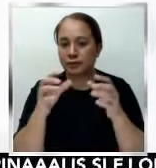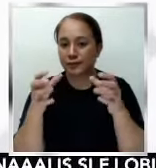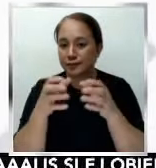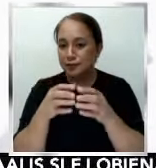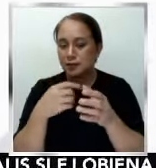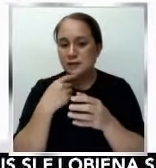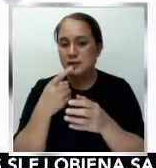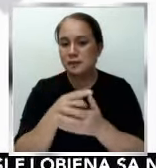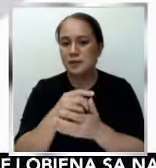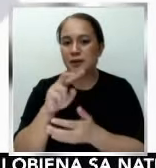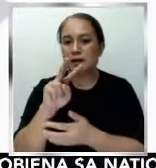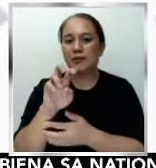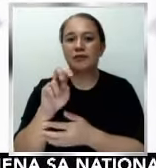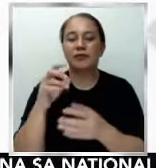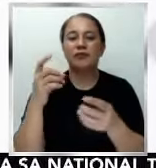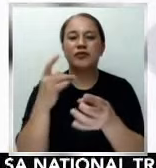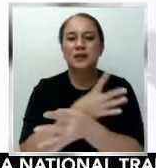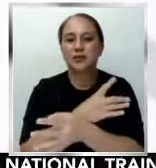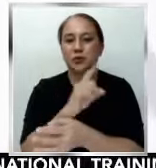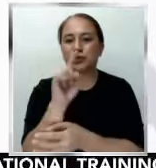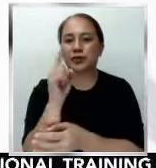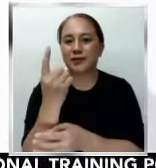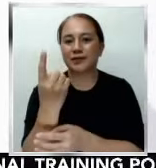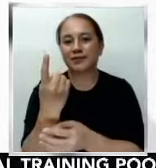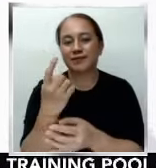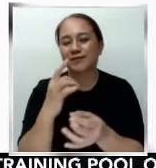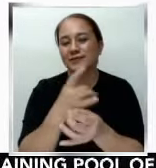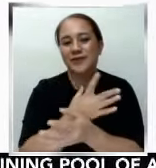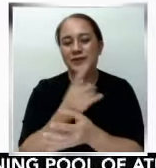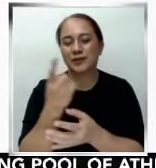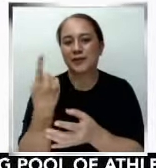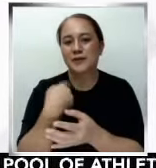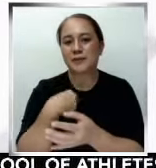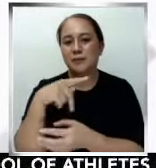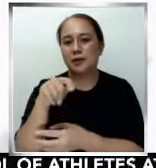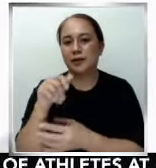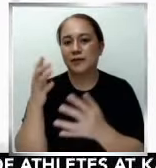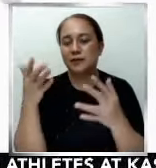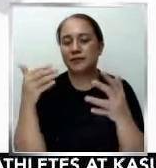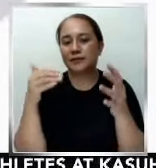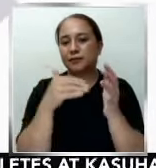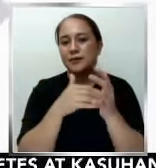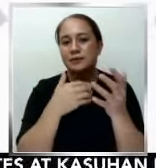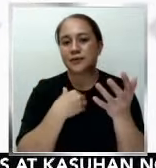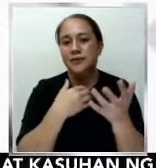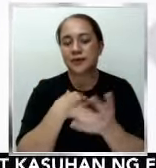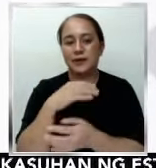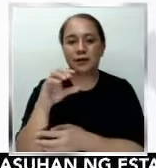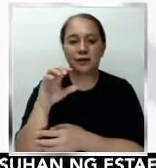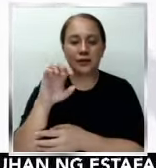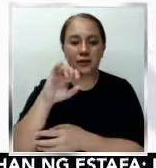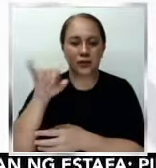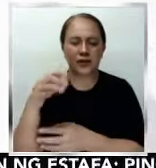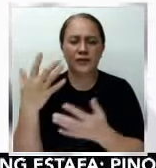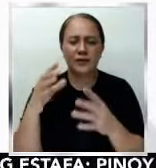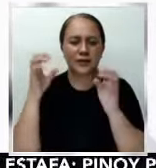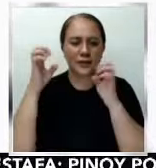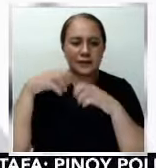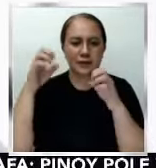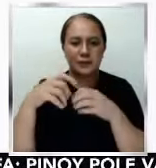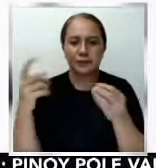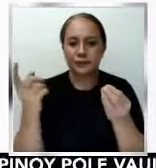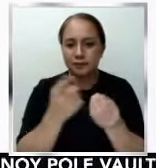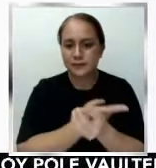vengeful act o mapaghiganting pagkilos ang ginagawa ng Patafa laban kay Obiena. Inaasahan na raw ni Tolentino ang gagawin pagtanggal kay Obiena